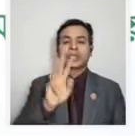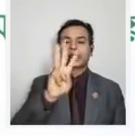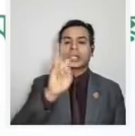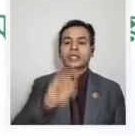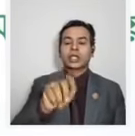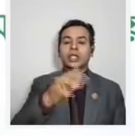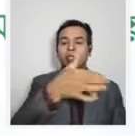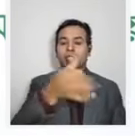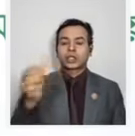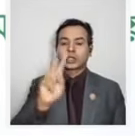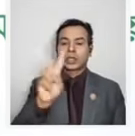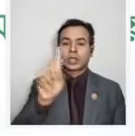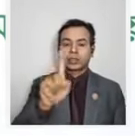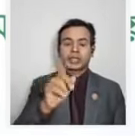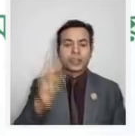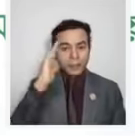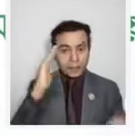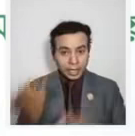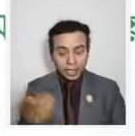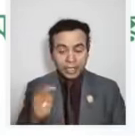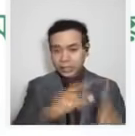62,87,771 জন। 24 ঘন্টায় মৃত্যুবরণ করেছেন